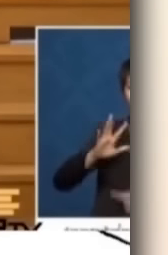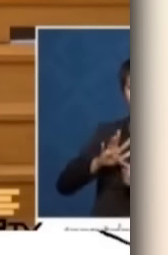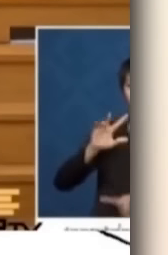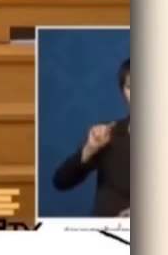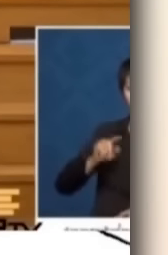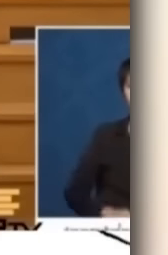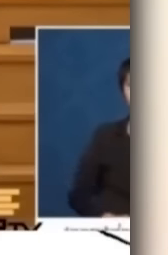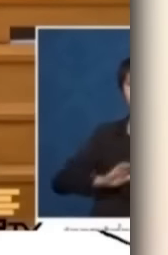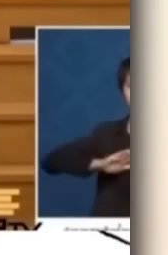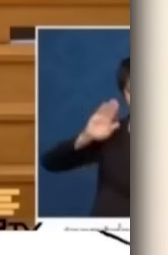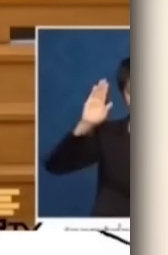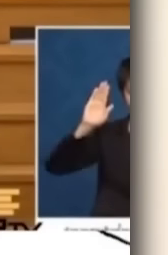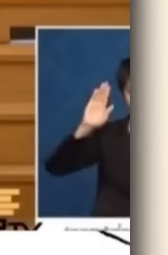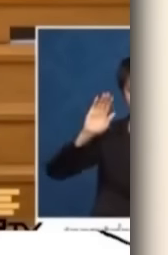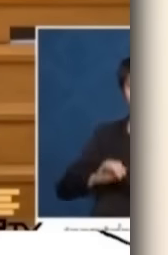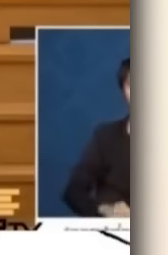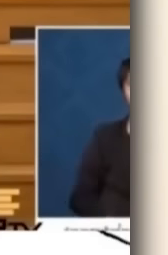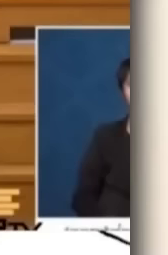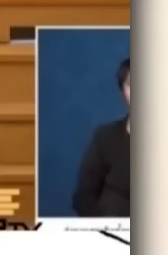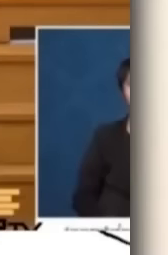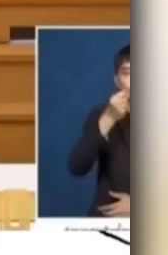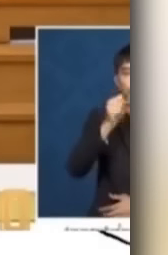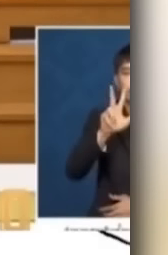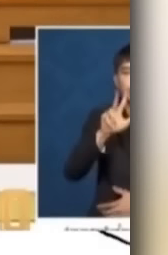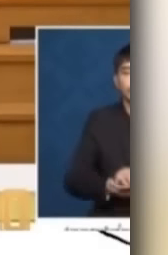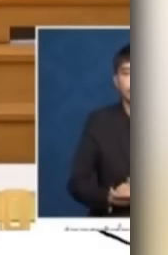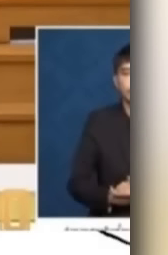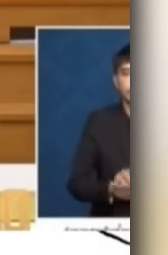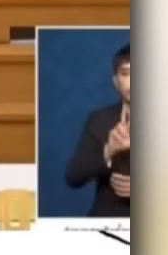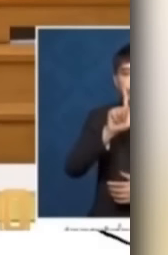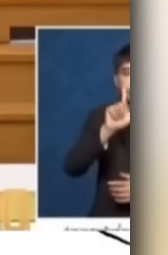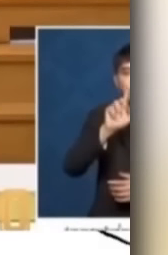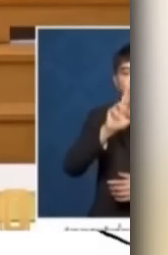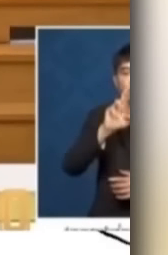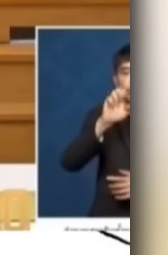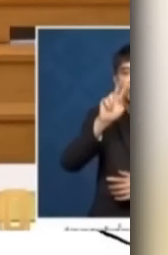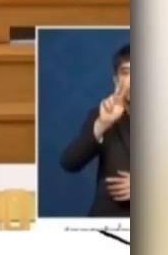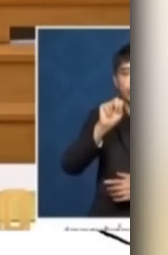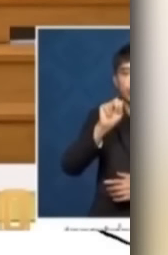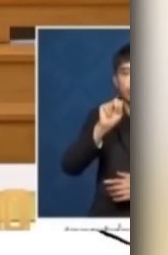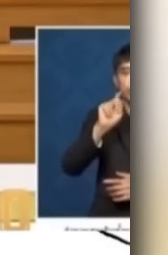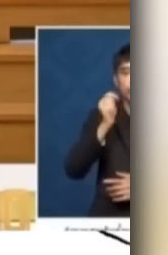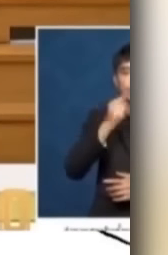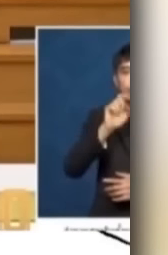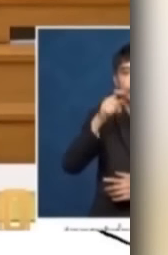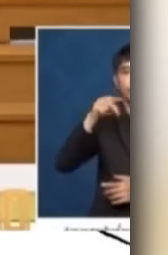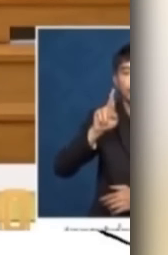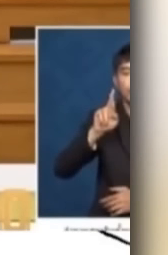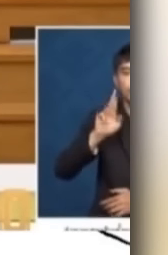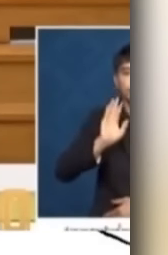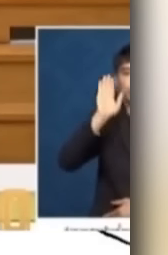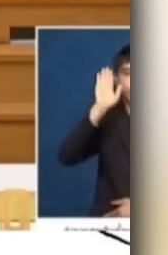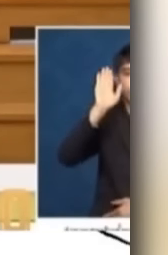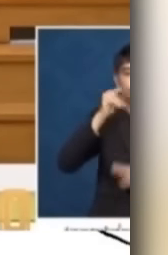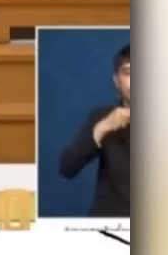ศาลศิลป ์ยศวัฒน์กาญจนบุรีอยู่ตั้งแต่ช่วงหาลือจนถึงตอนนี้แล้วครับ นางสาวลินทิพรวรินทร์วัชรโรจน ์ลินทิพรวรินทร์วัชรโร